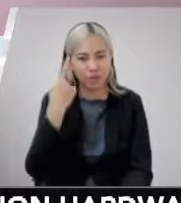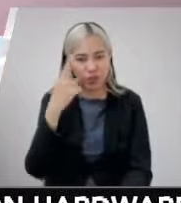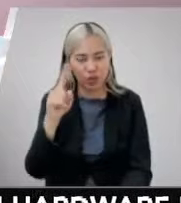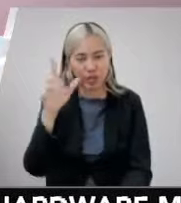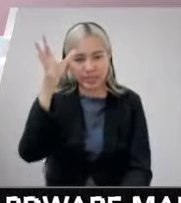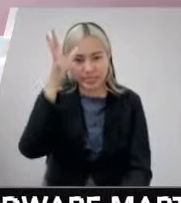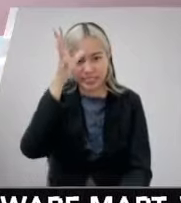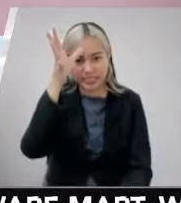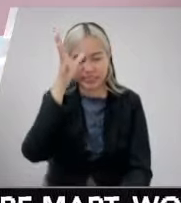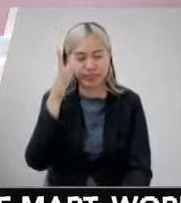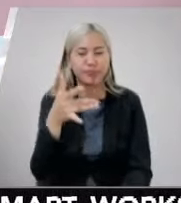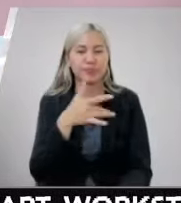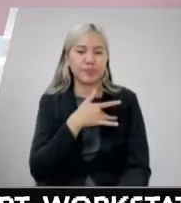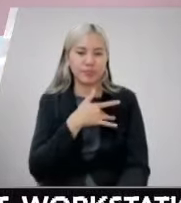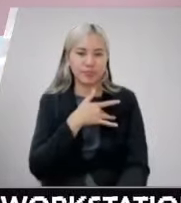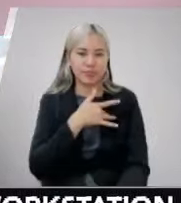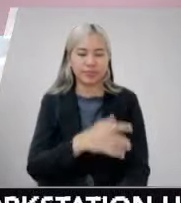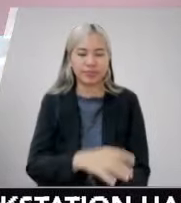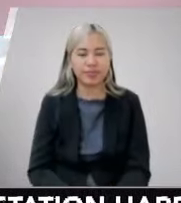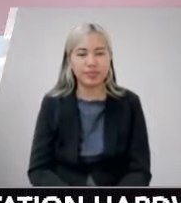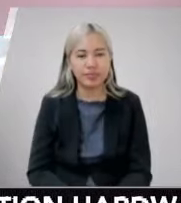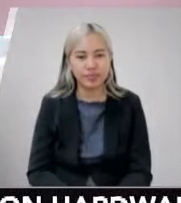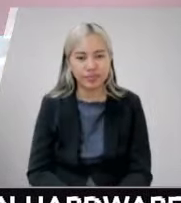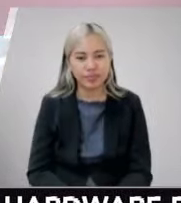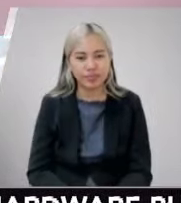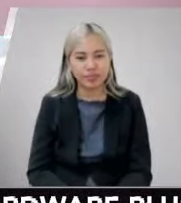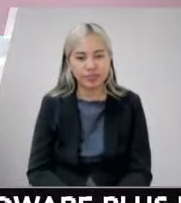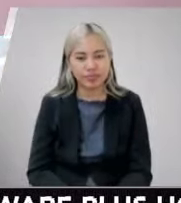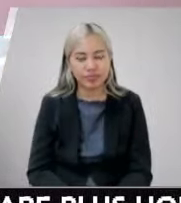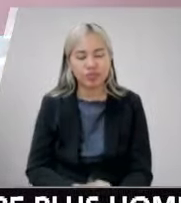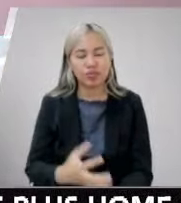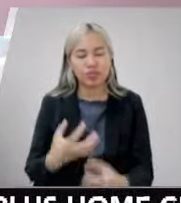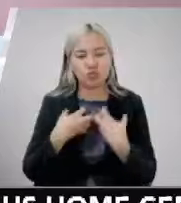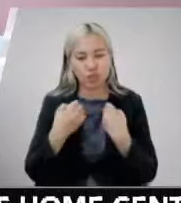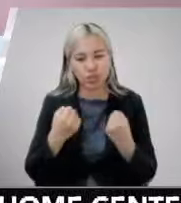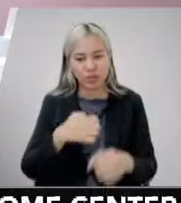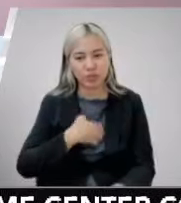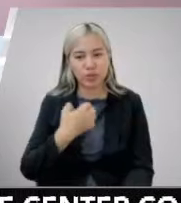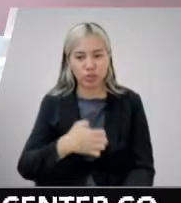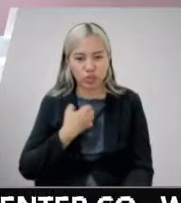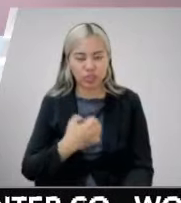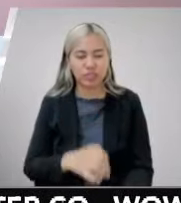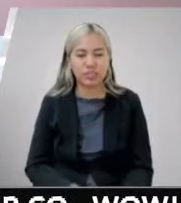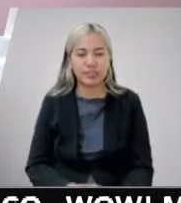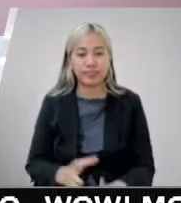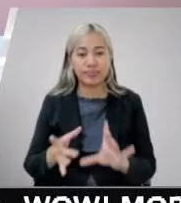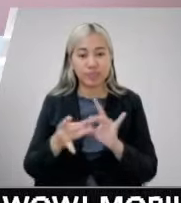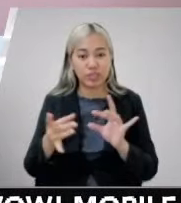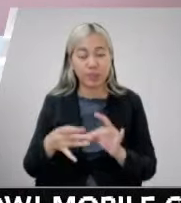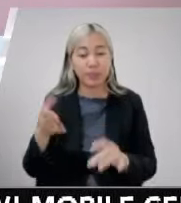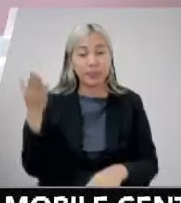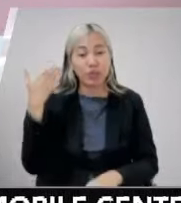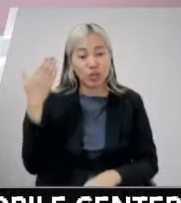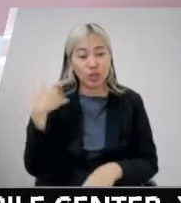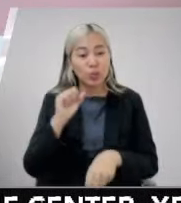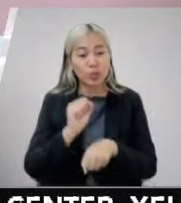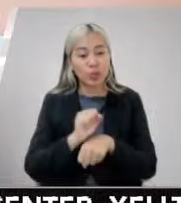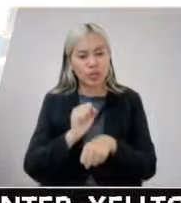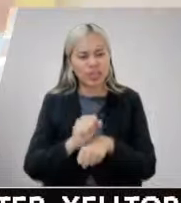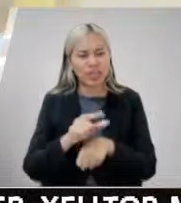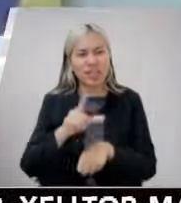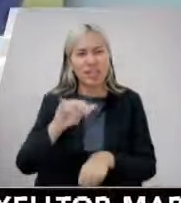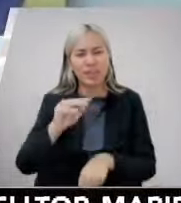mata ng ama ang matinding emosyon. Kwento ni Mommy Judeline, dating lineman, ang maarugang padre de pamilya, pero na-aksidente